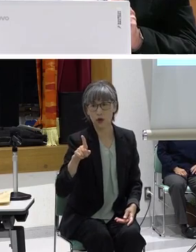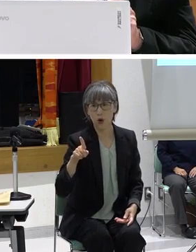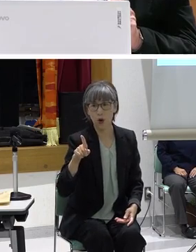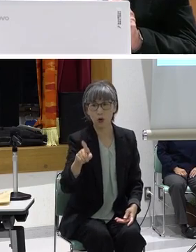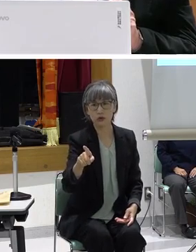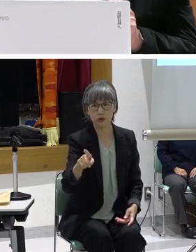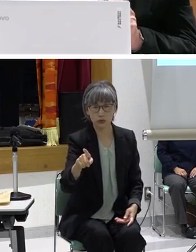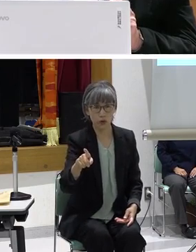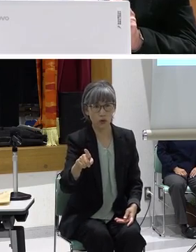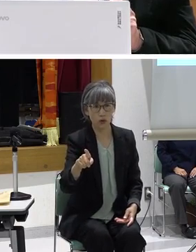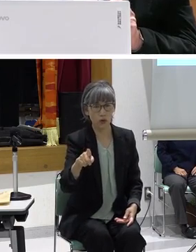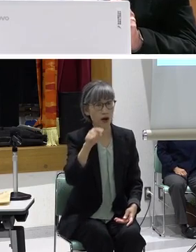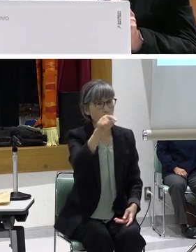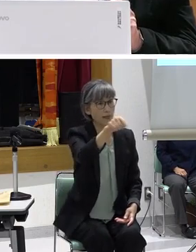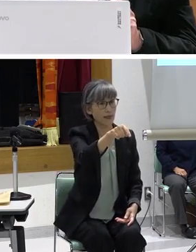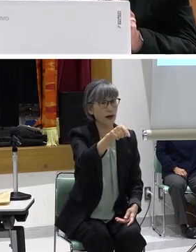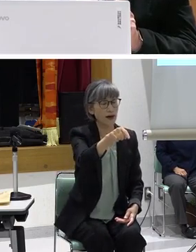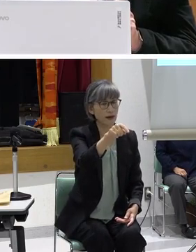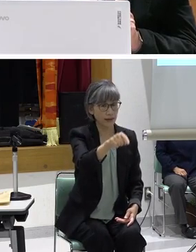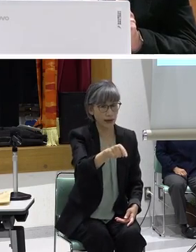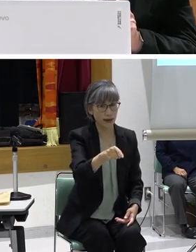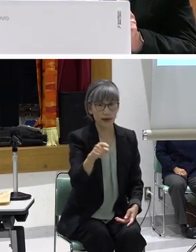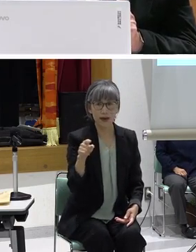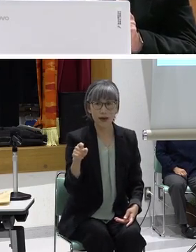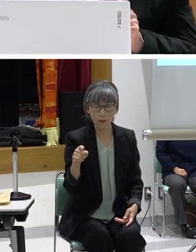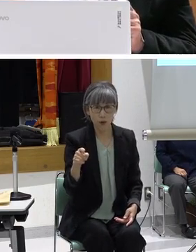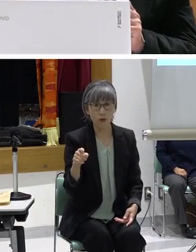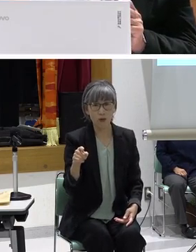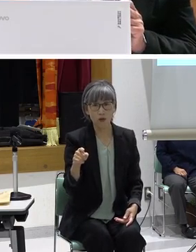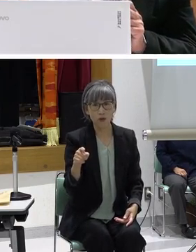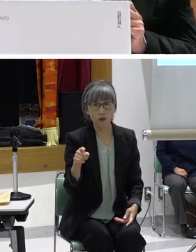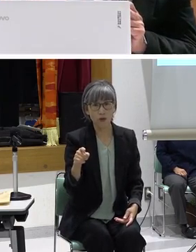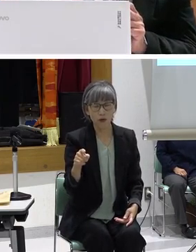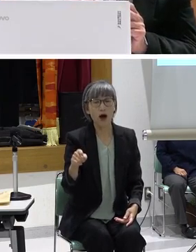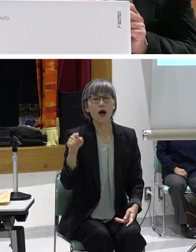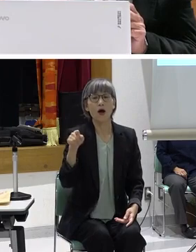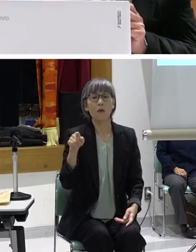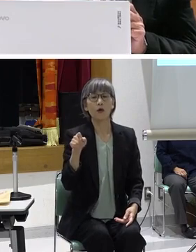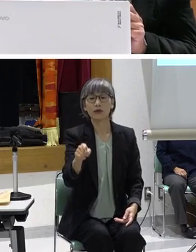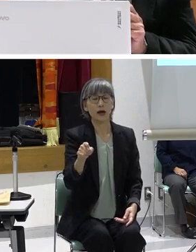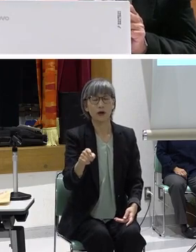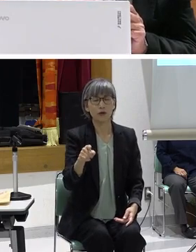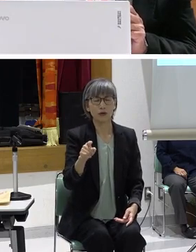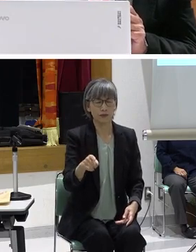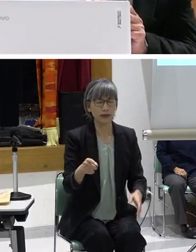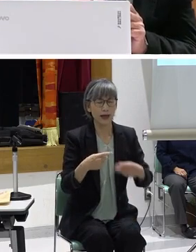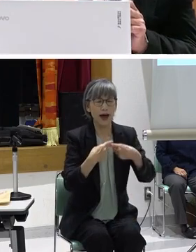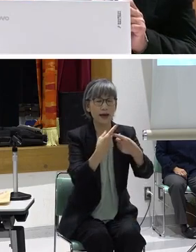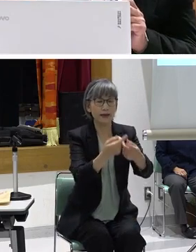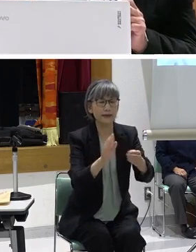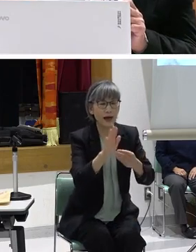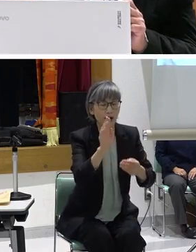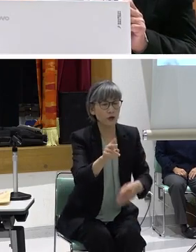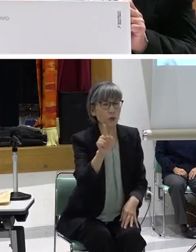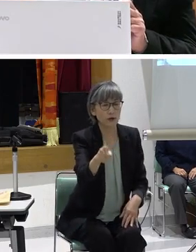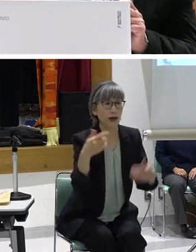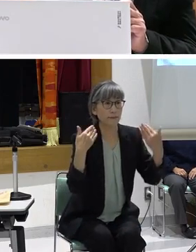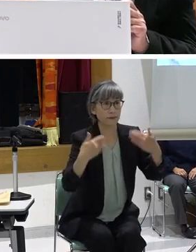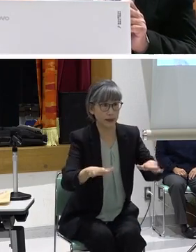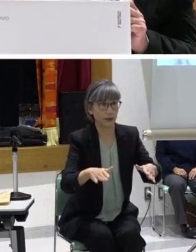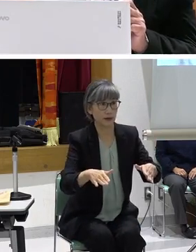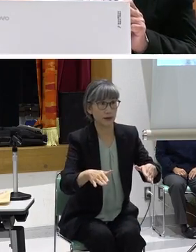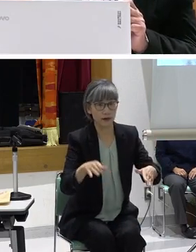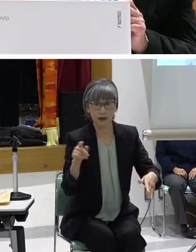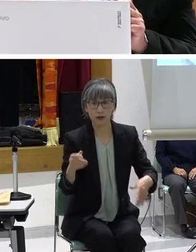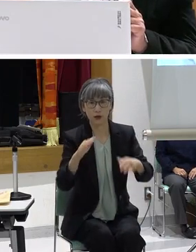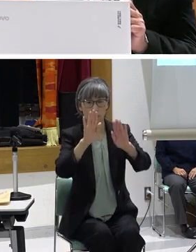中でですね、ボタンを押さなくても自動的に別の階へ移動する。例えばホーム